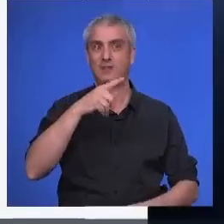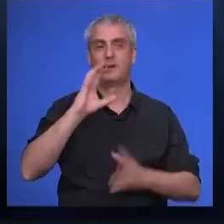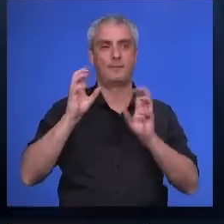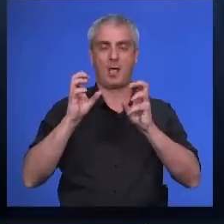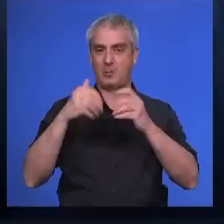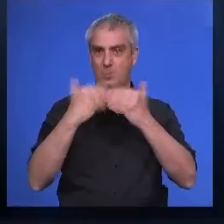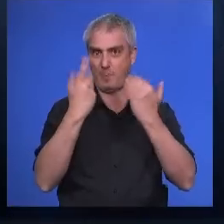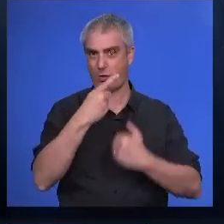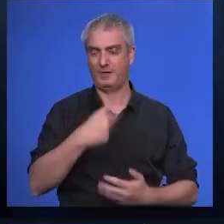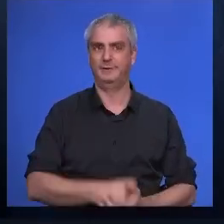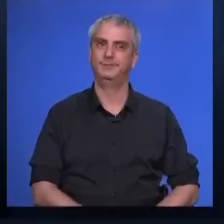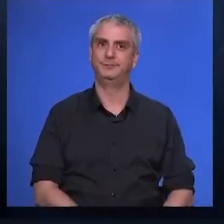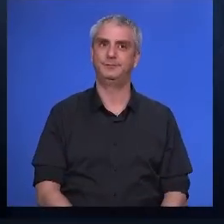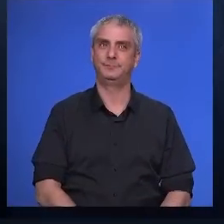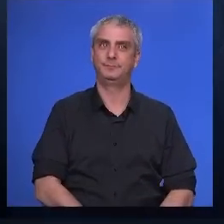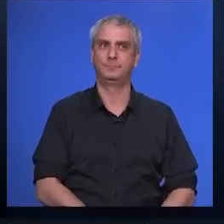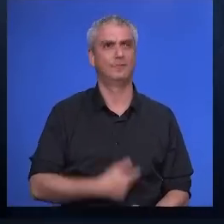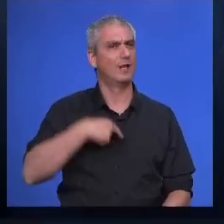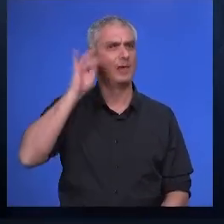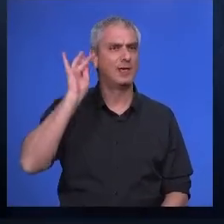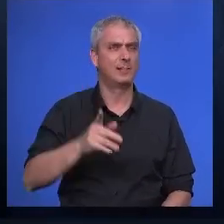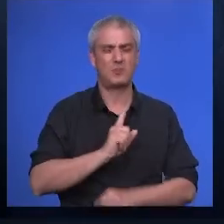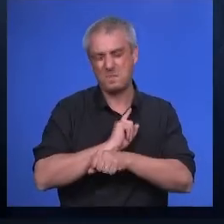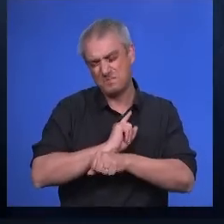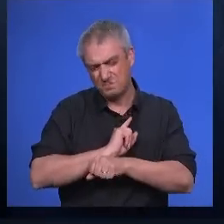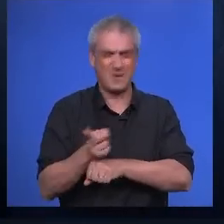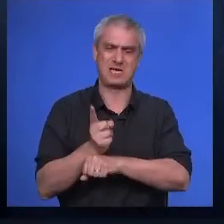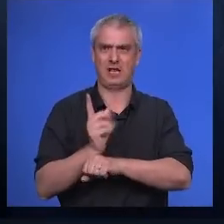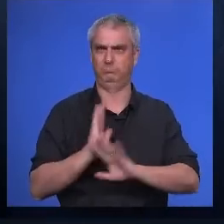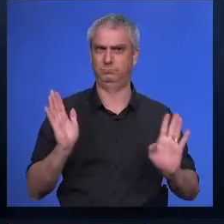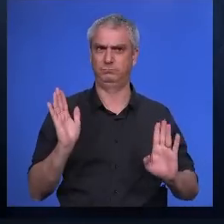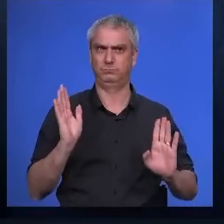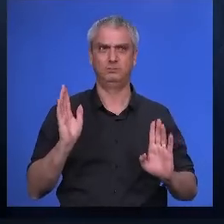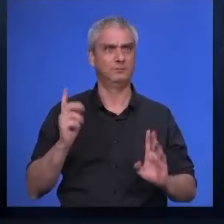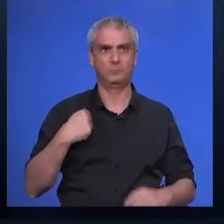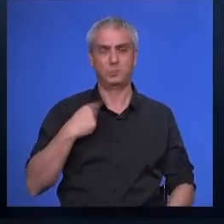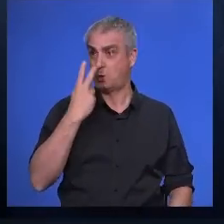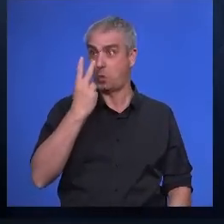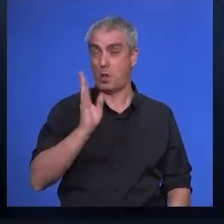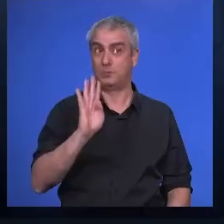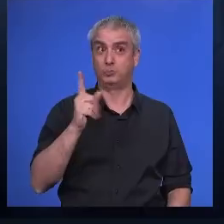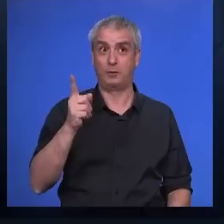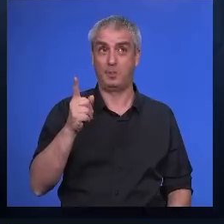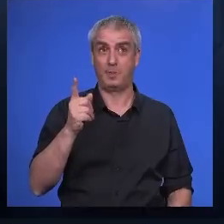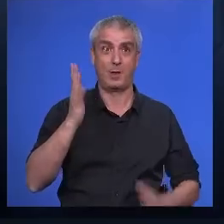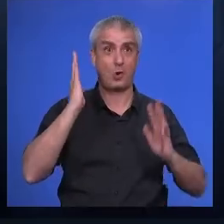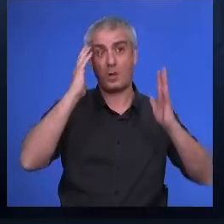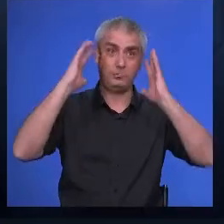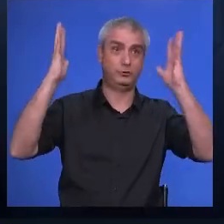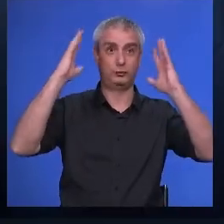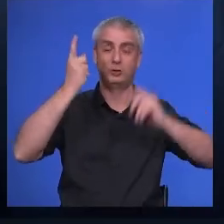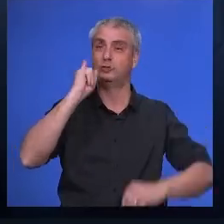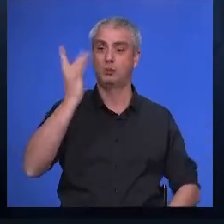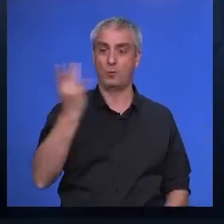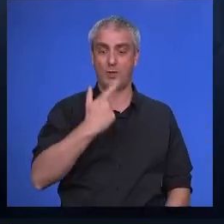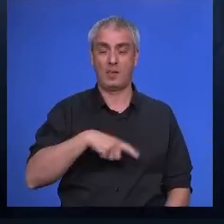ב'. אני גיליתי את זה בתקיפות ומיד. ואגב, לא ראיתי שנתניהו היה כל כך מזועזע כשאיימו על חיי